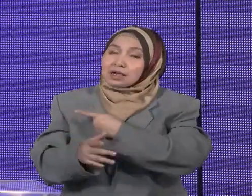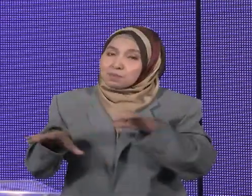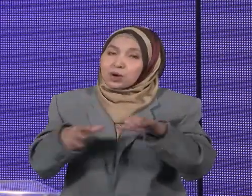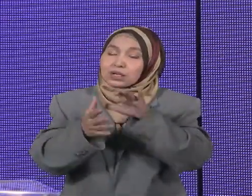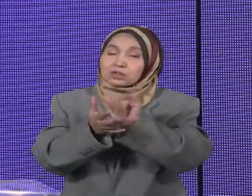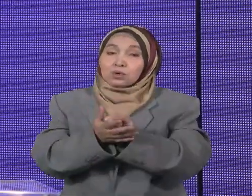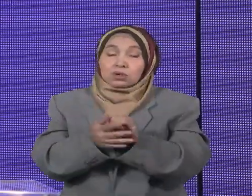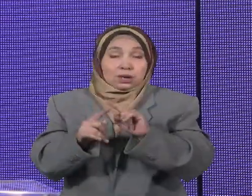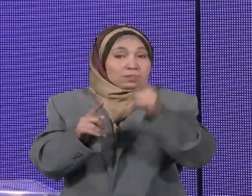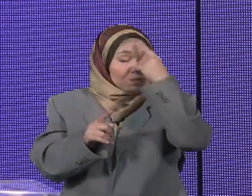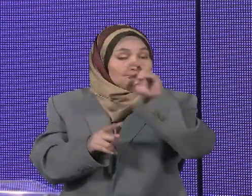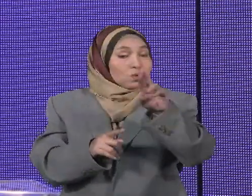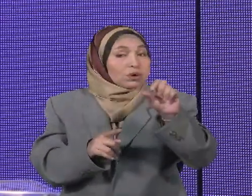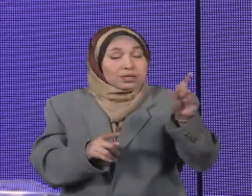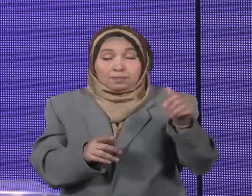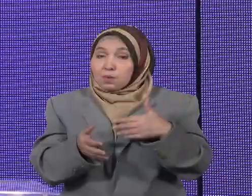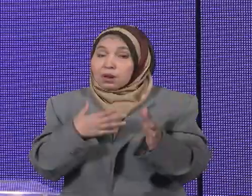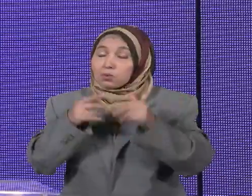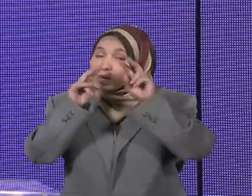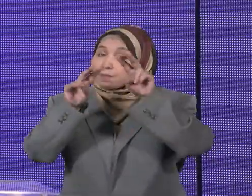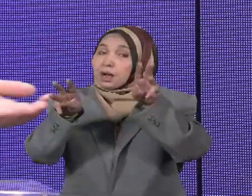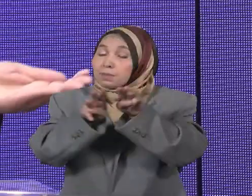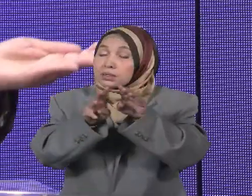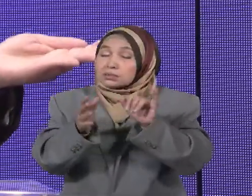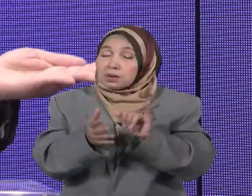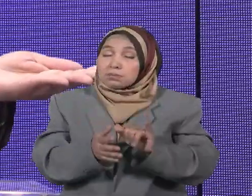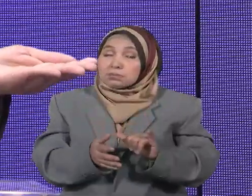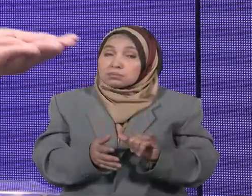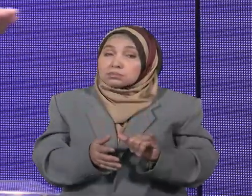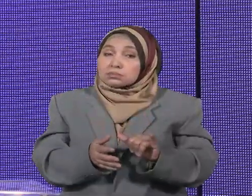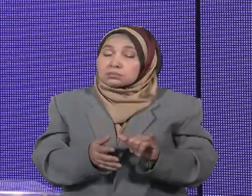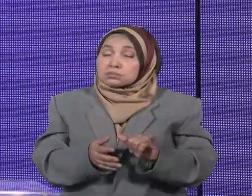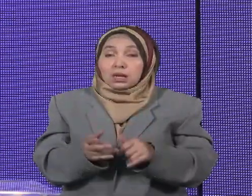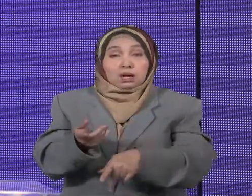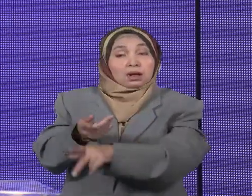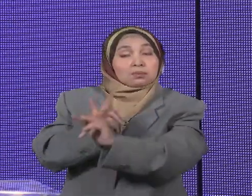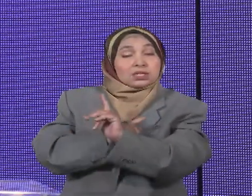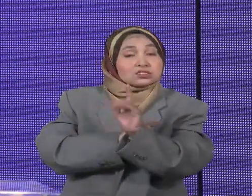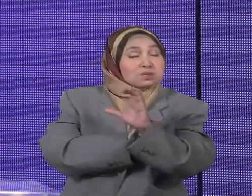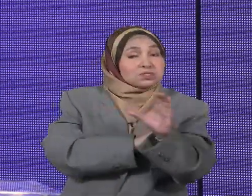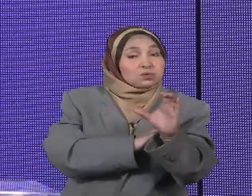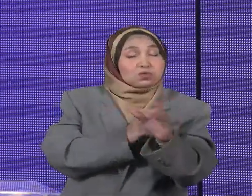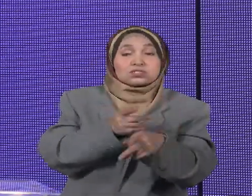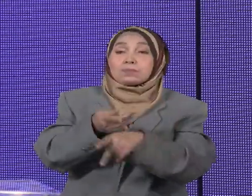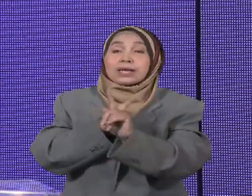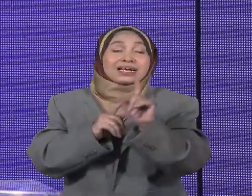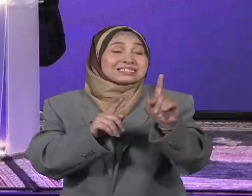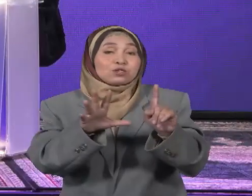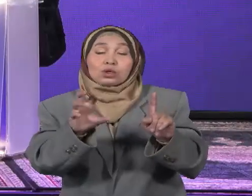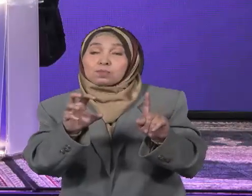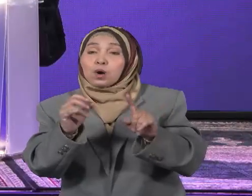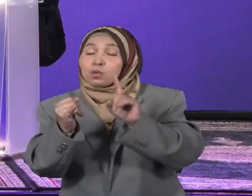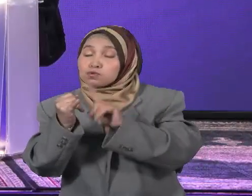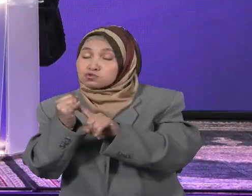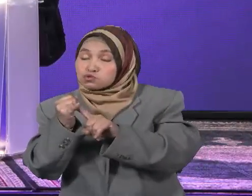laksanakan. Tetapi bagi riba, walaupun nampak seperti kalau katakan pinjam 100 bayar 150 hujung bulan